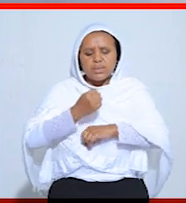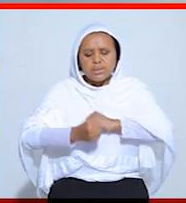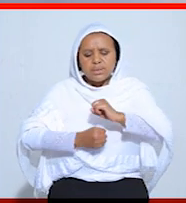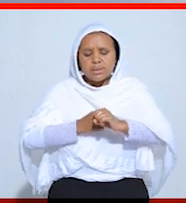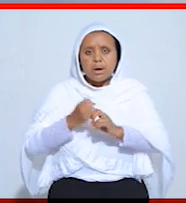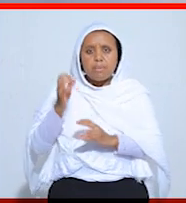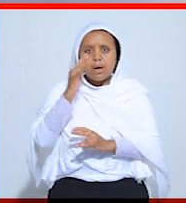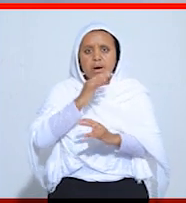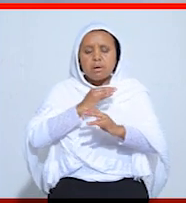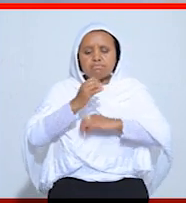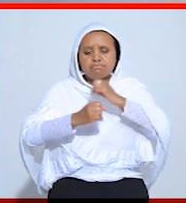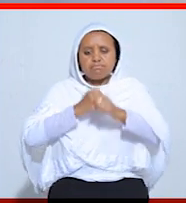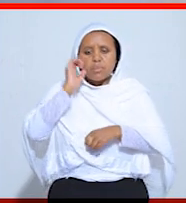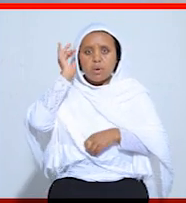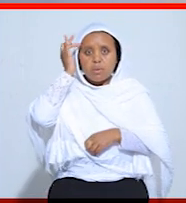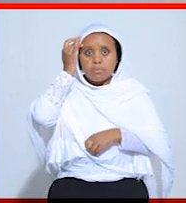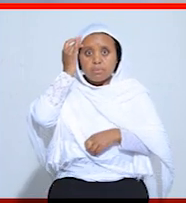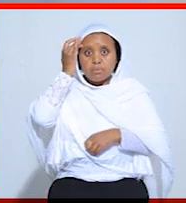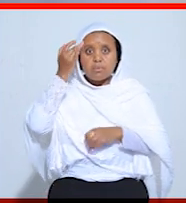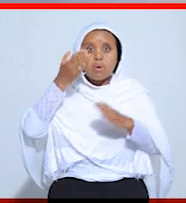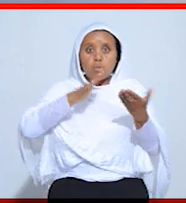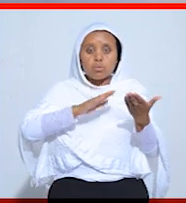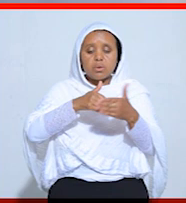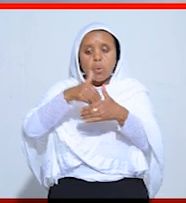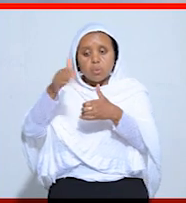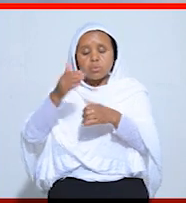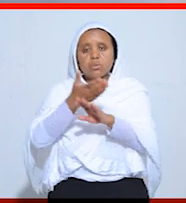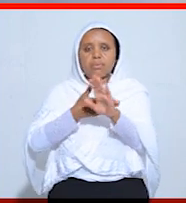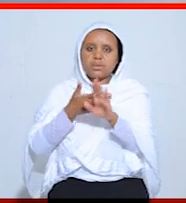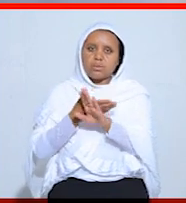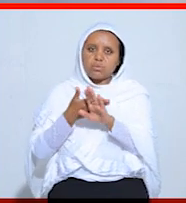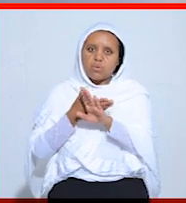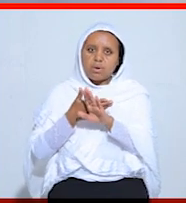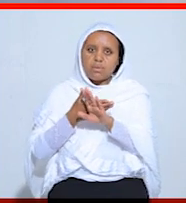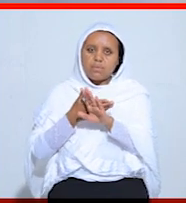ከጭንቅ ከመከራ ከስቃይ ከህማም ከሞት እንዲያወጡን እንማጸናቸዋለን።